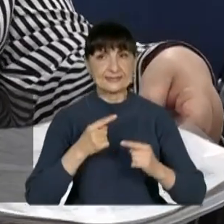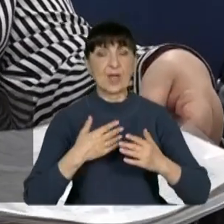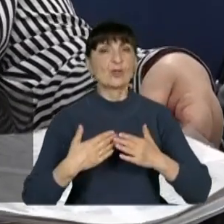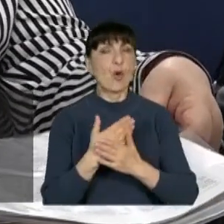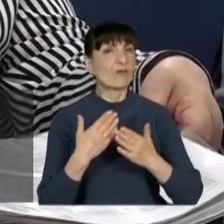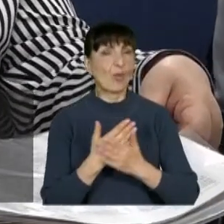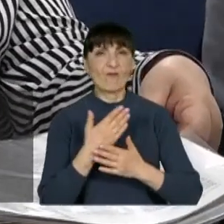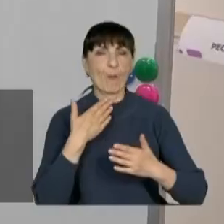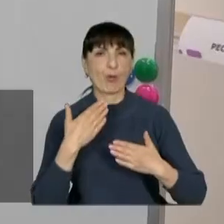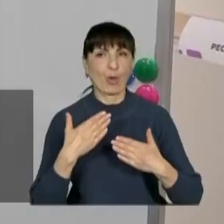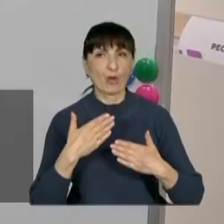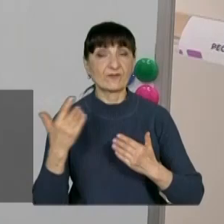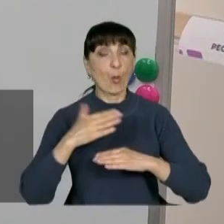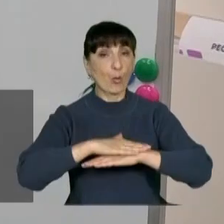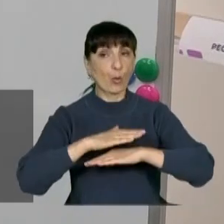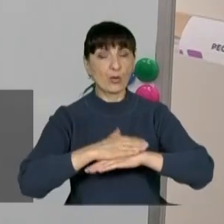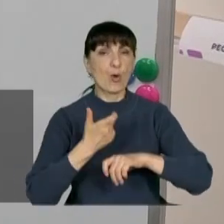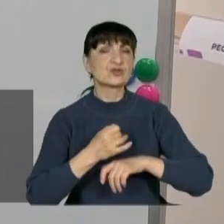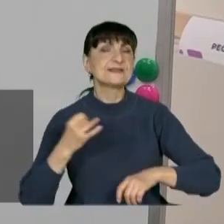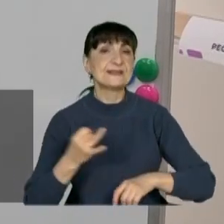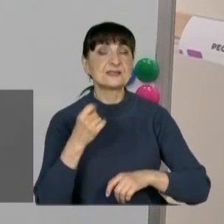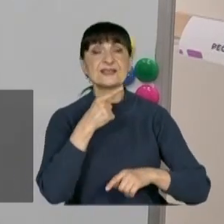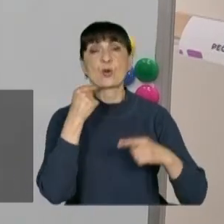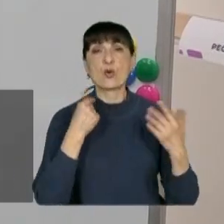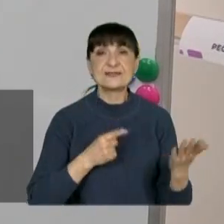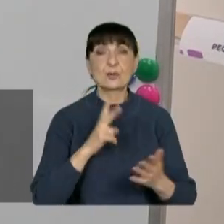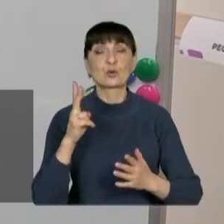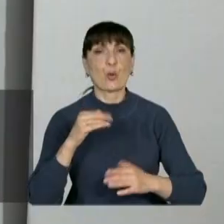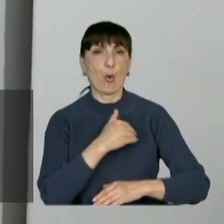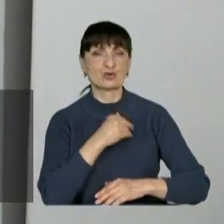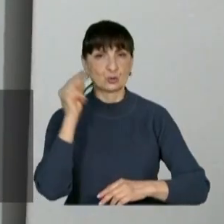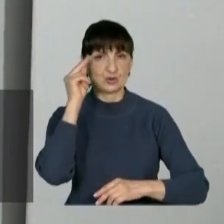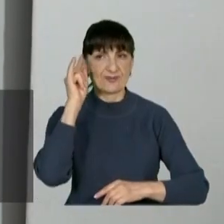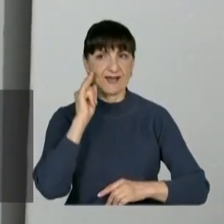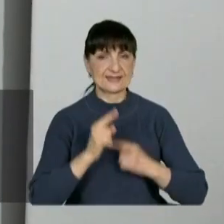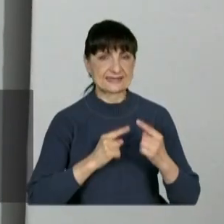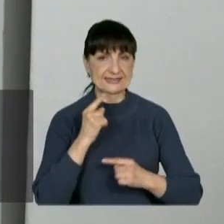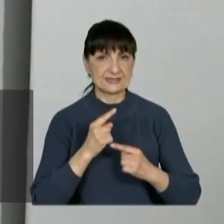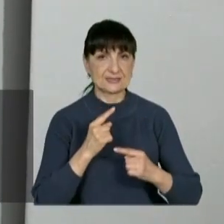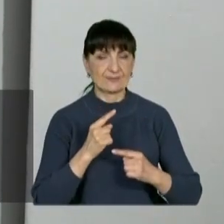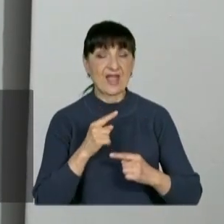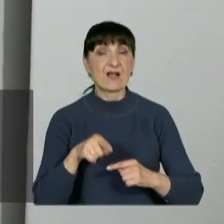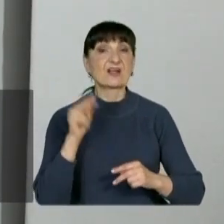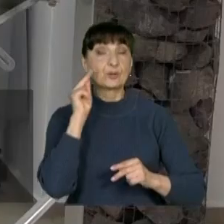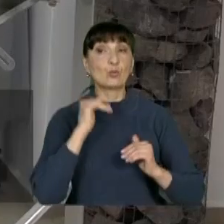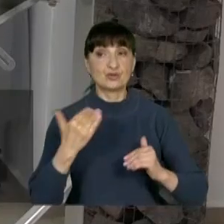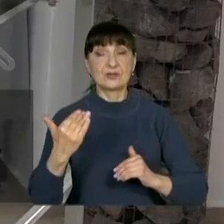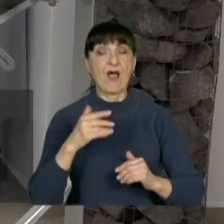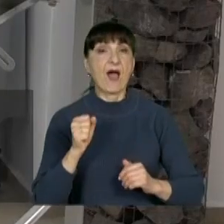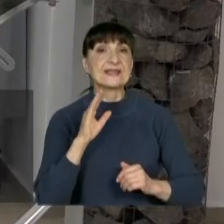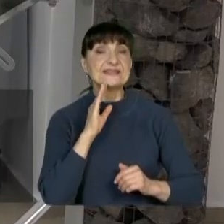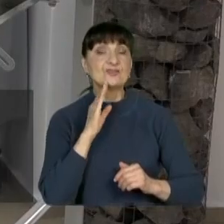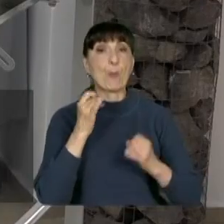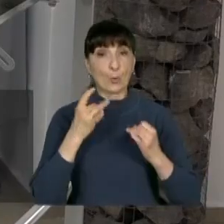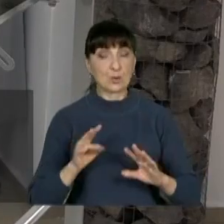инновационные подходы. Ее уроки привлекают релокантов из России и всех, кто стремится изучить казахский язык. Как отмечают ученики, Алина Ханым не